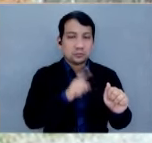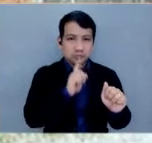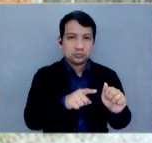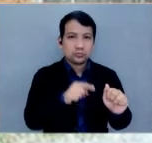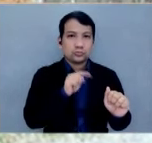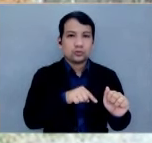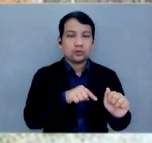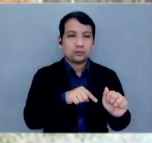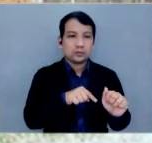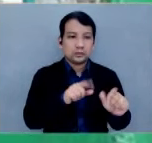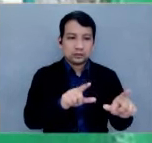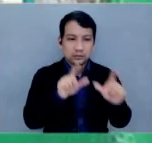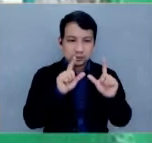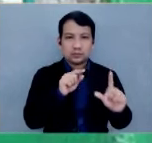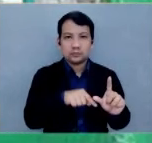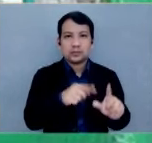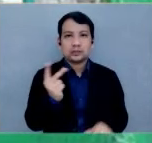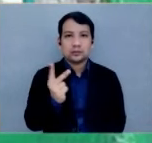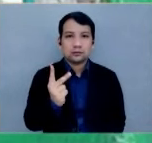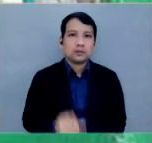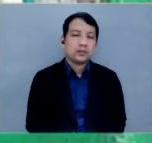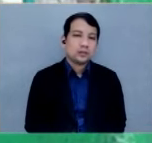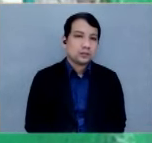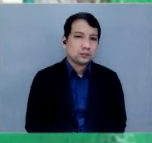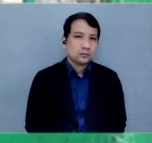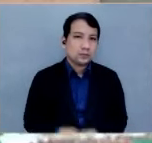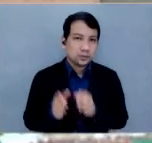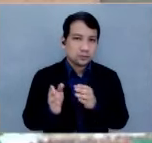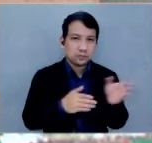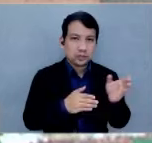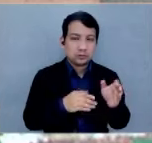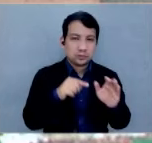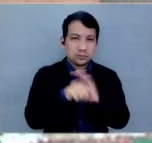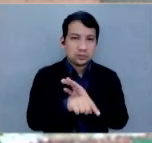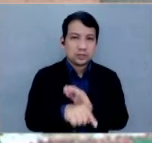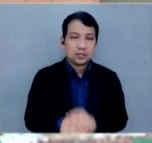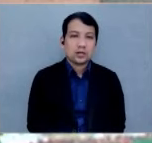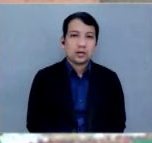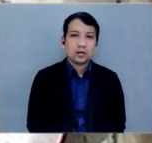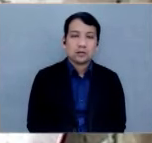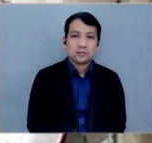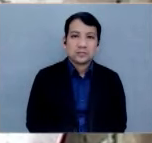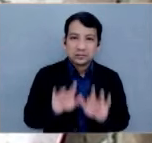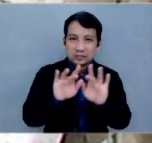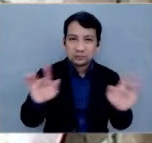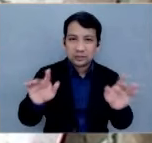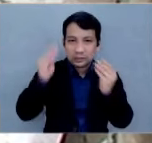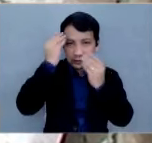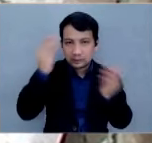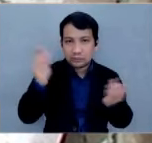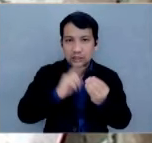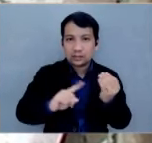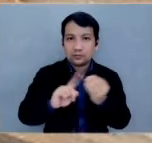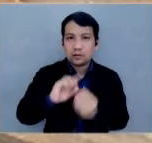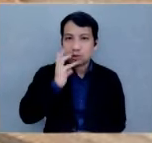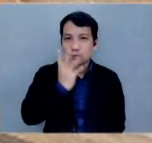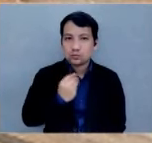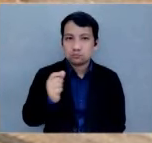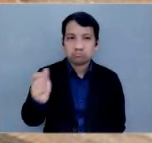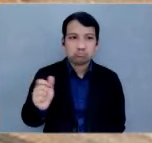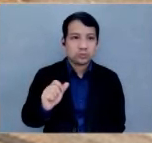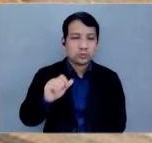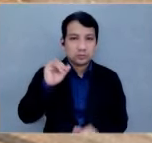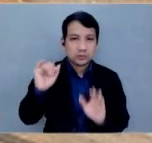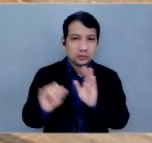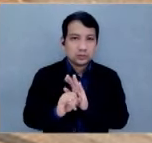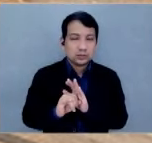tinarget talaga ang dalawa. Mukhang planado ang pagpatay. Pero blanco pa sa motibo at inaalam pa ang pagkakakilanla ng mga